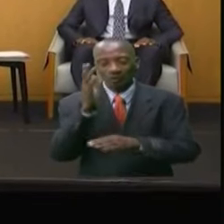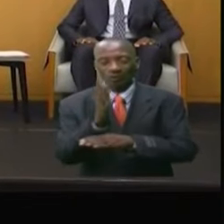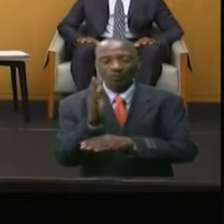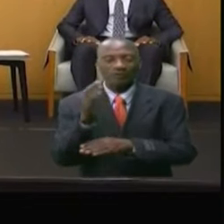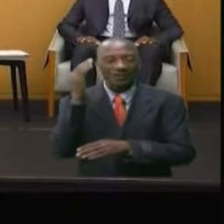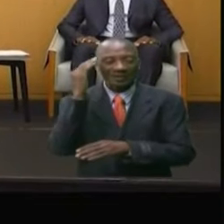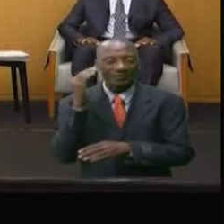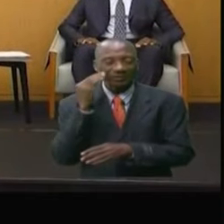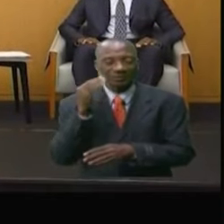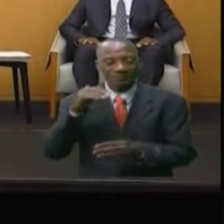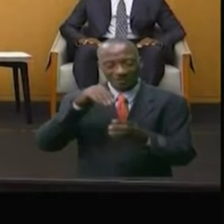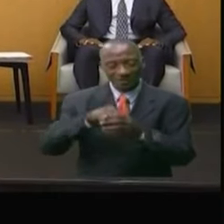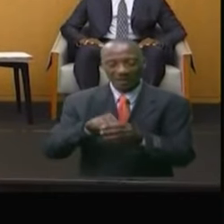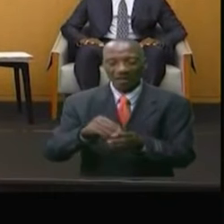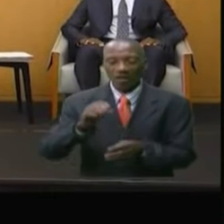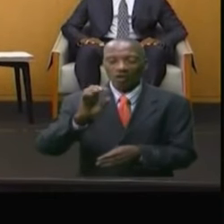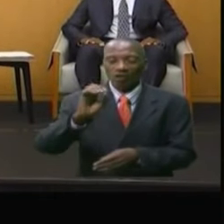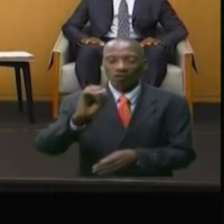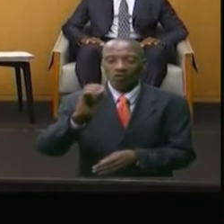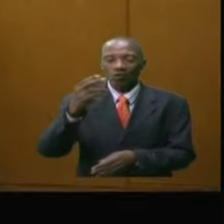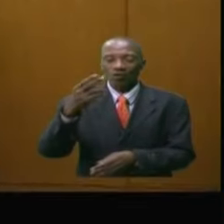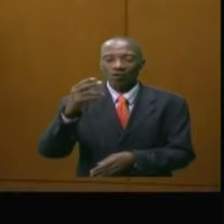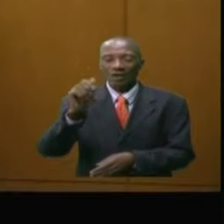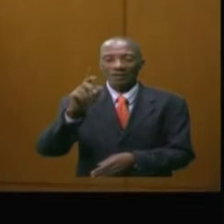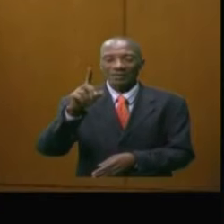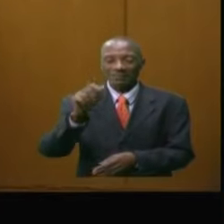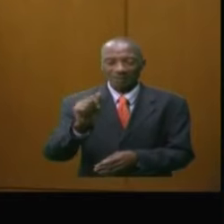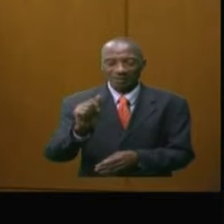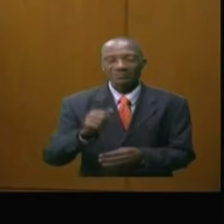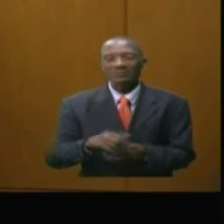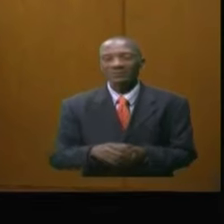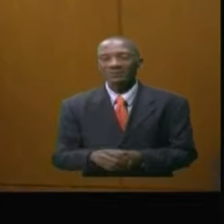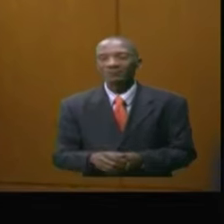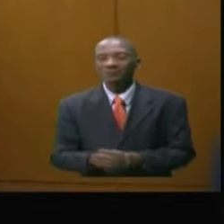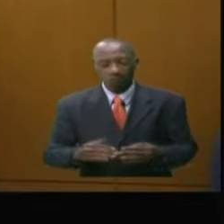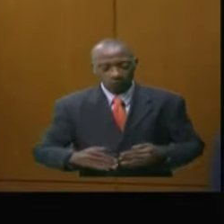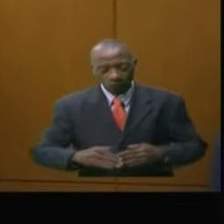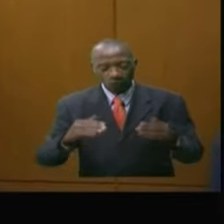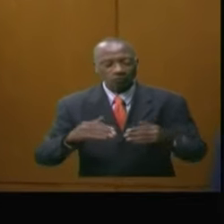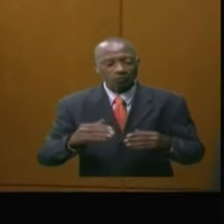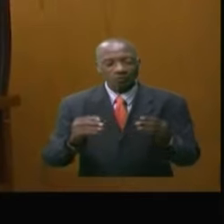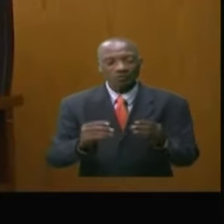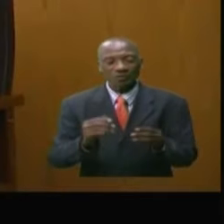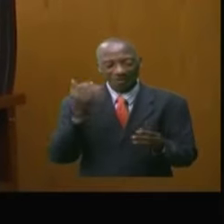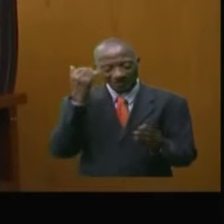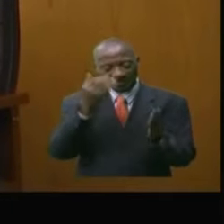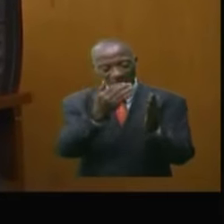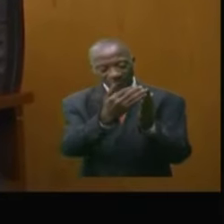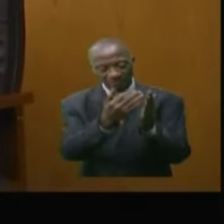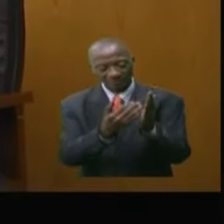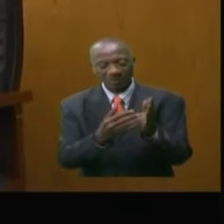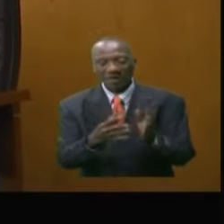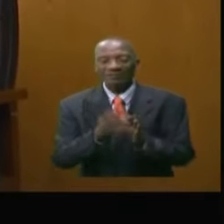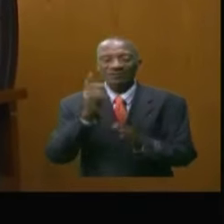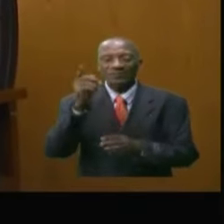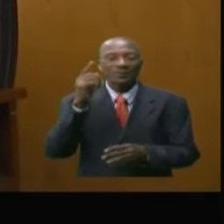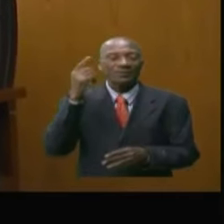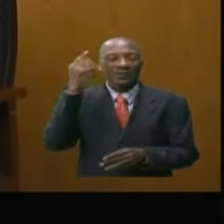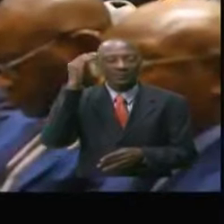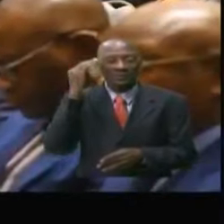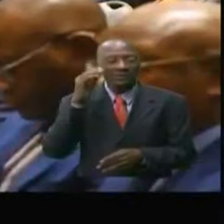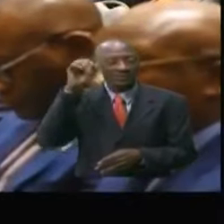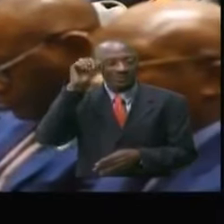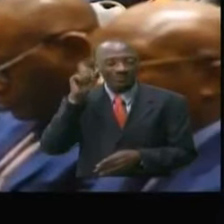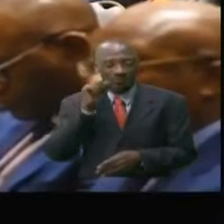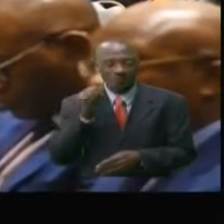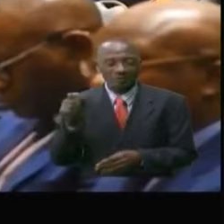de l'espace OADA? La réponse est contenu dans la feuille de route que le Premier ministre Jean-Michel Samalukonde Kyenge